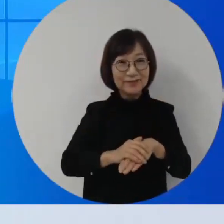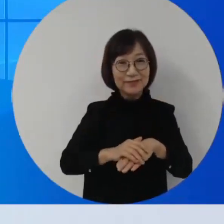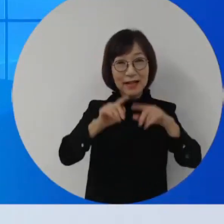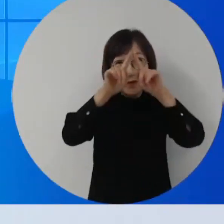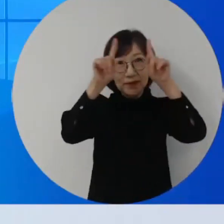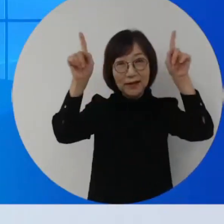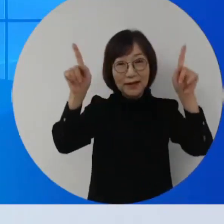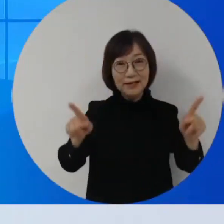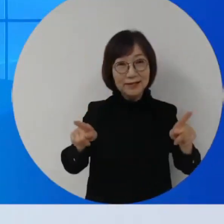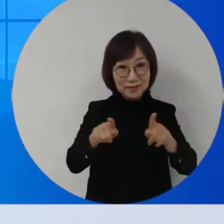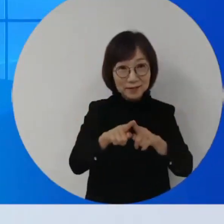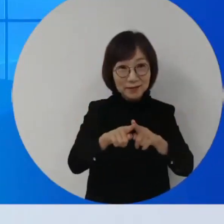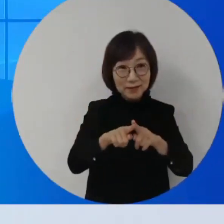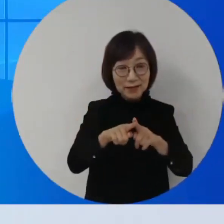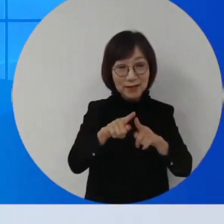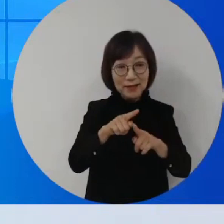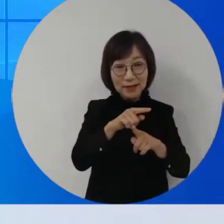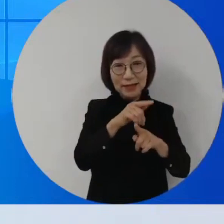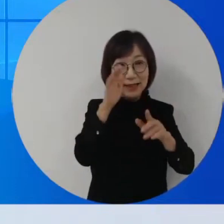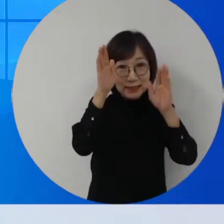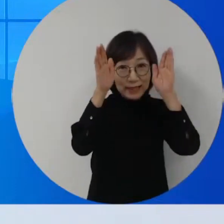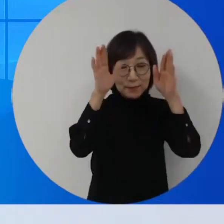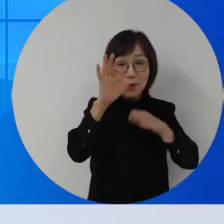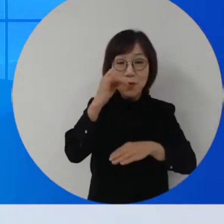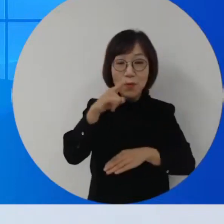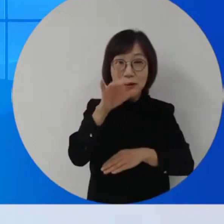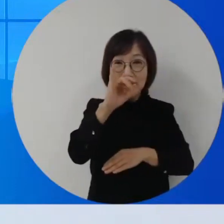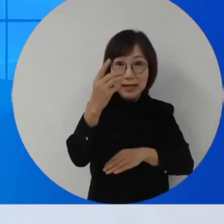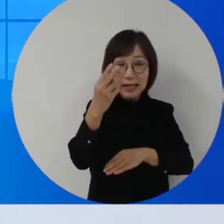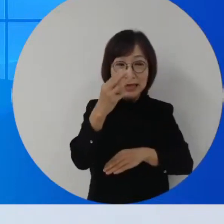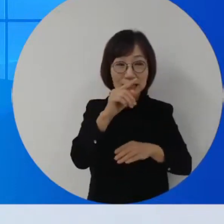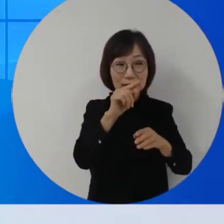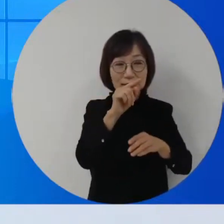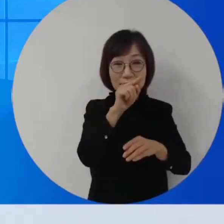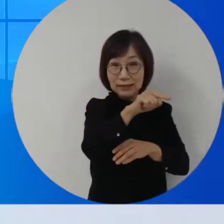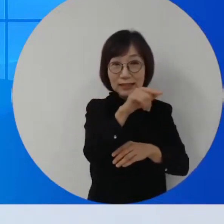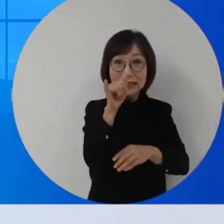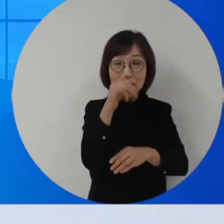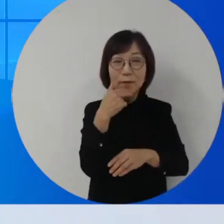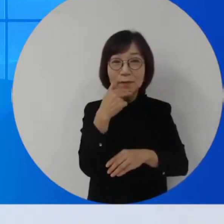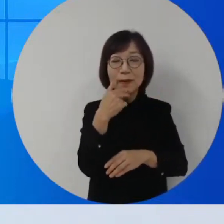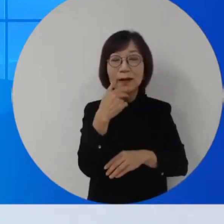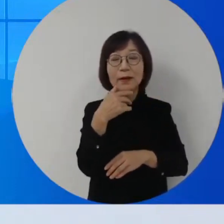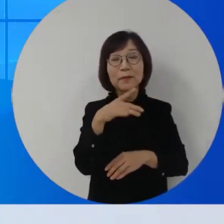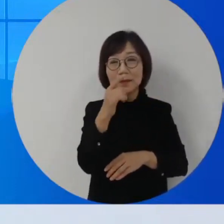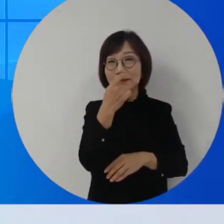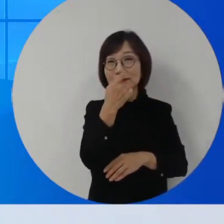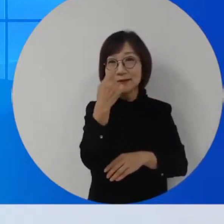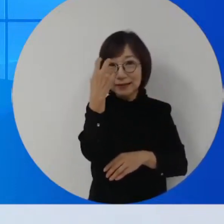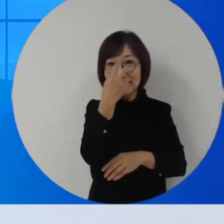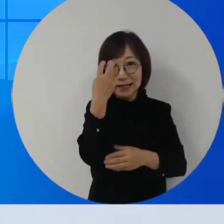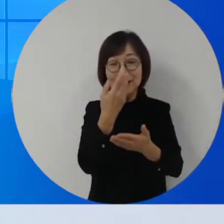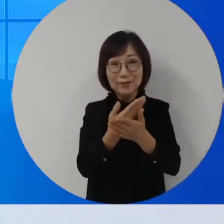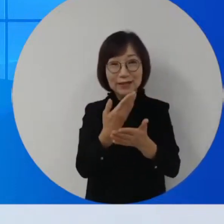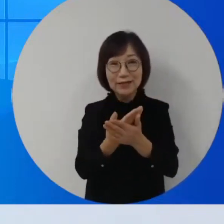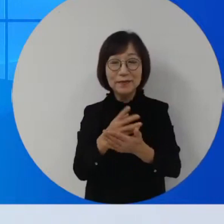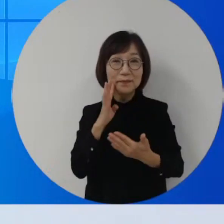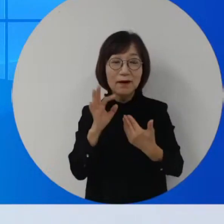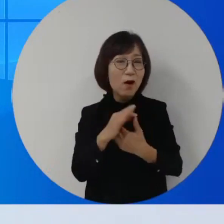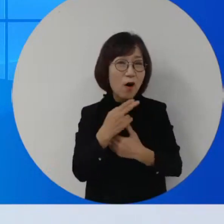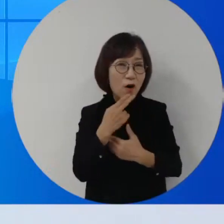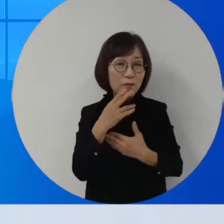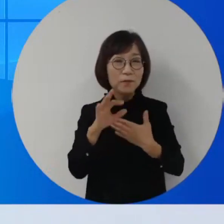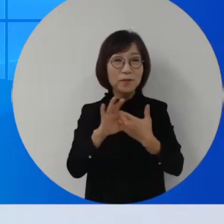바탕화면에 이렇게 생긴 네이버 웨일 브라우저가 있는지 확인하시고요. 바탕화면이